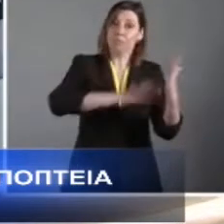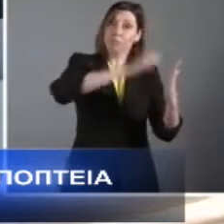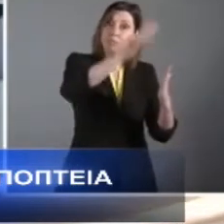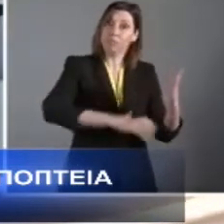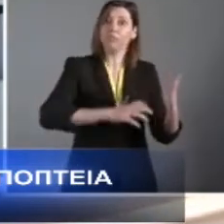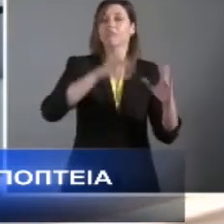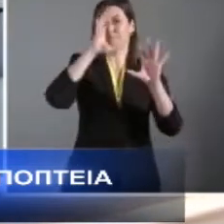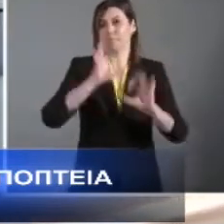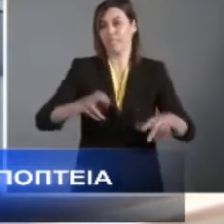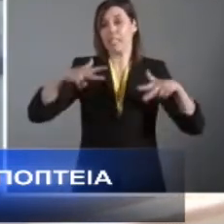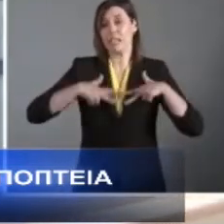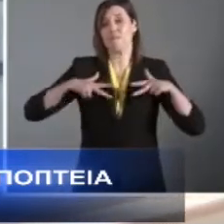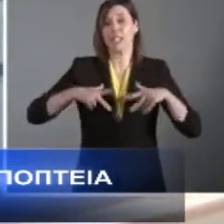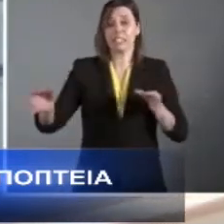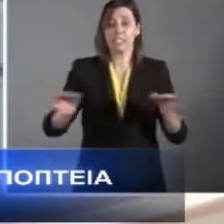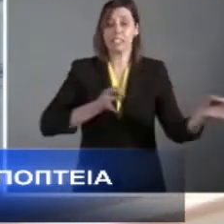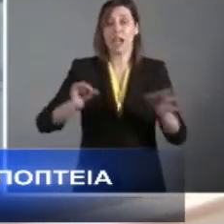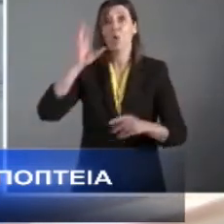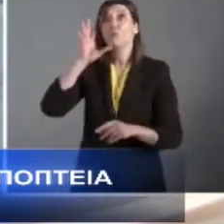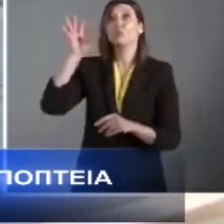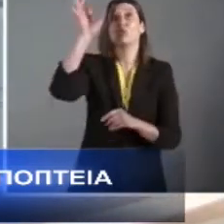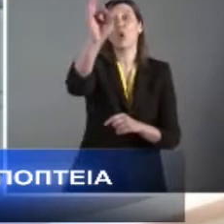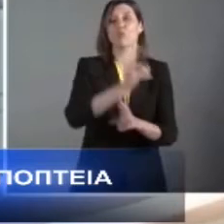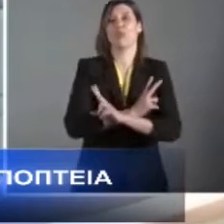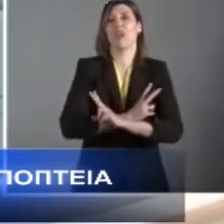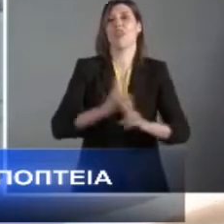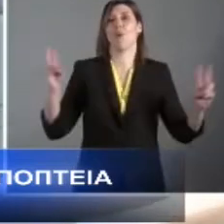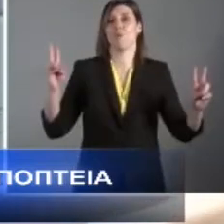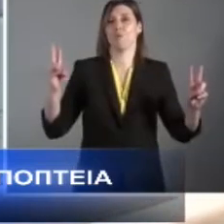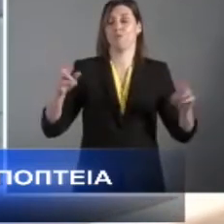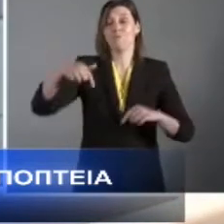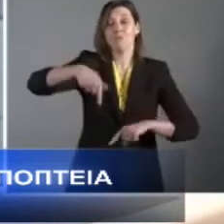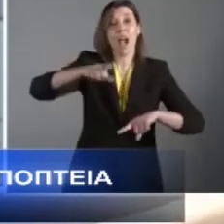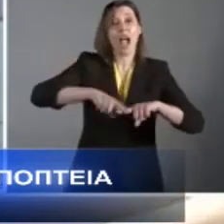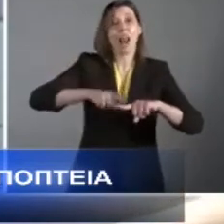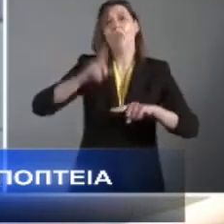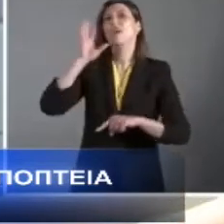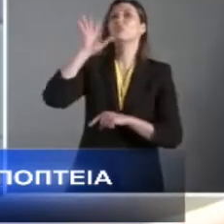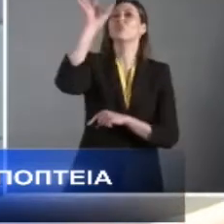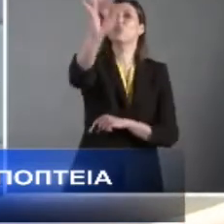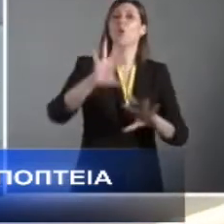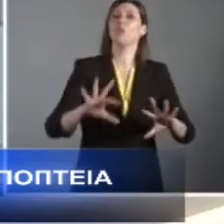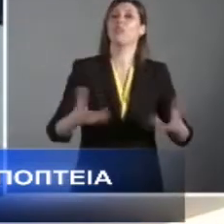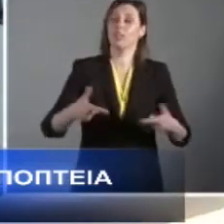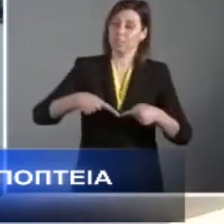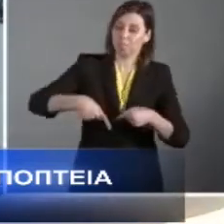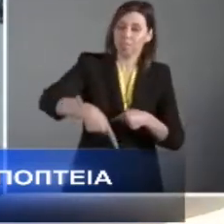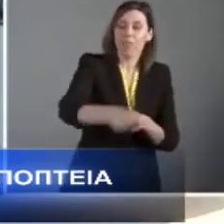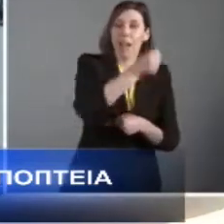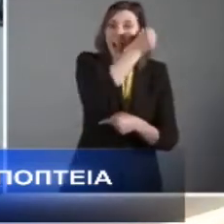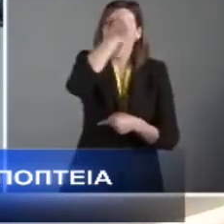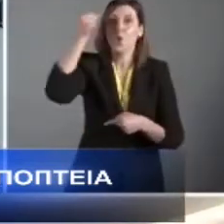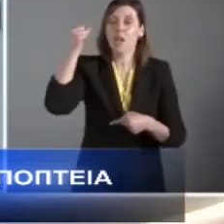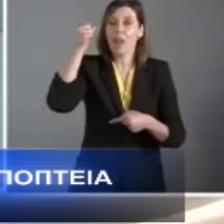είναι καθαρός. Εθνικό στόχο αποτελεί μέσα στο καλοκαίρι η έξοδος